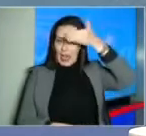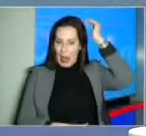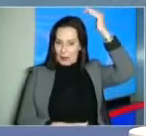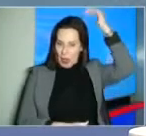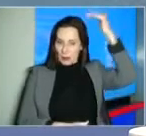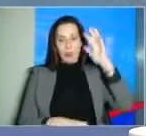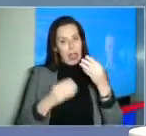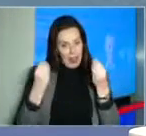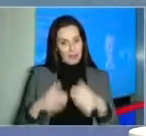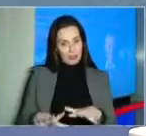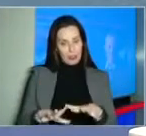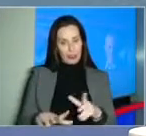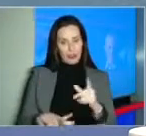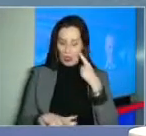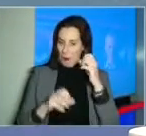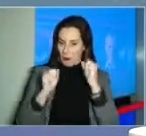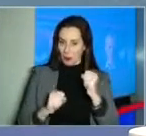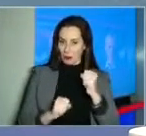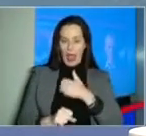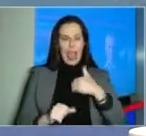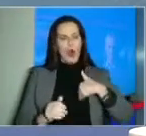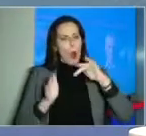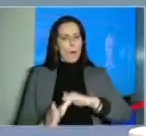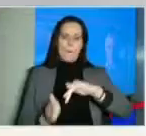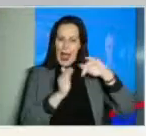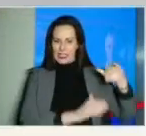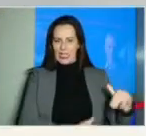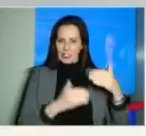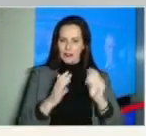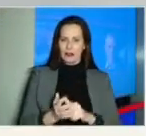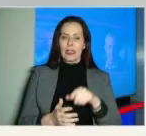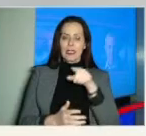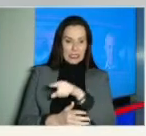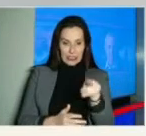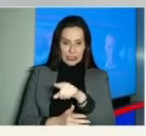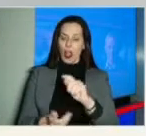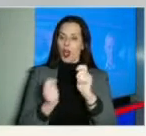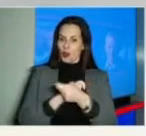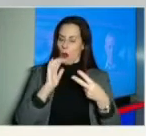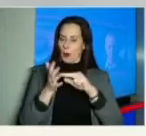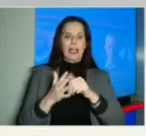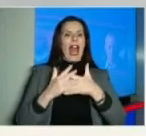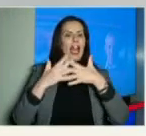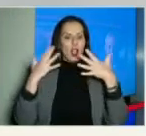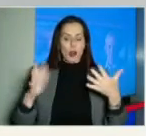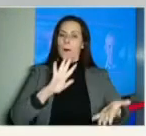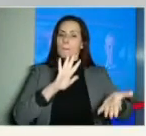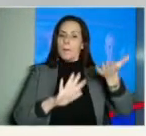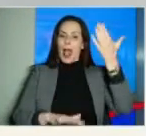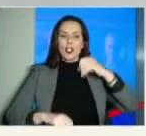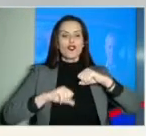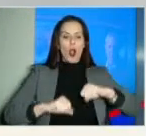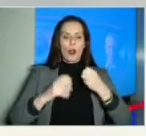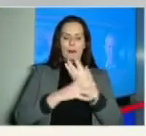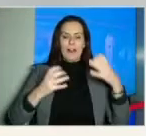מפני הפסד שנראה בטוח. האגו הופסן בצד, לפחות כרגע. זהו המפץ הפוליטי הגדול ביותר מאז הקים אריאל שרון